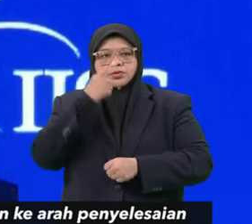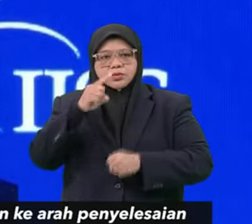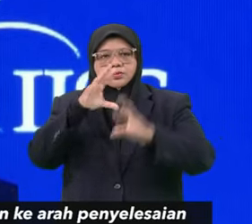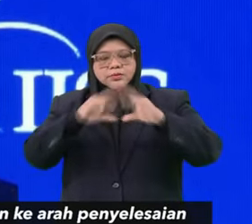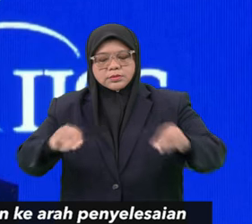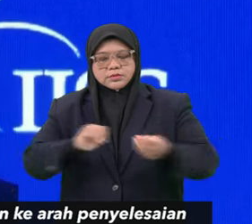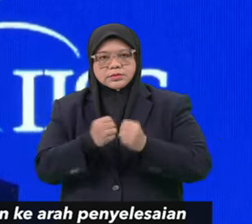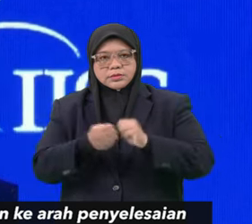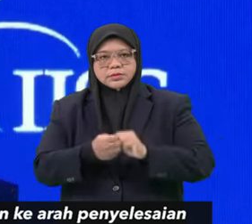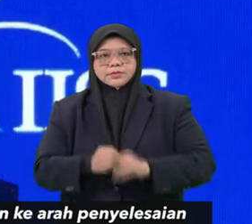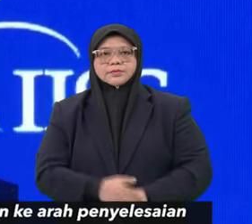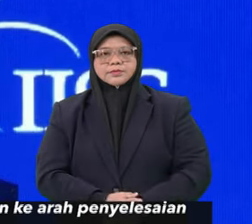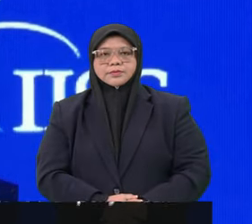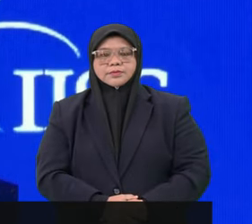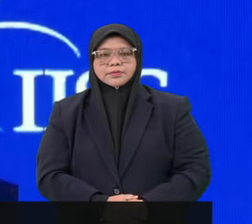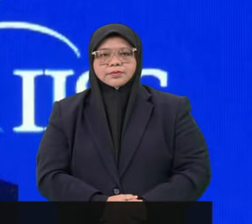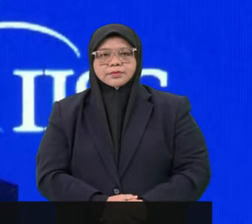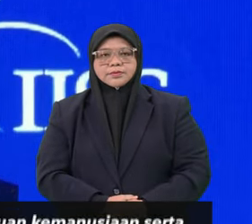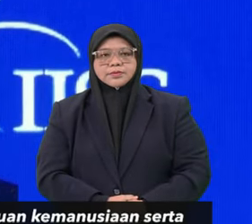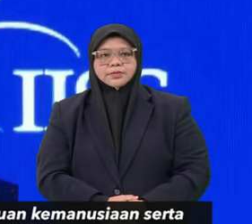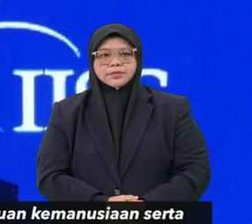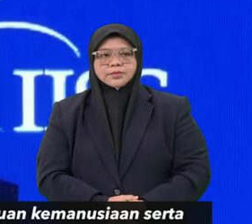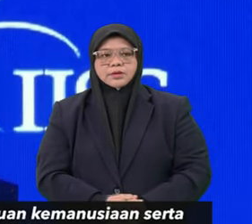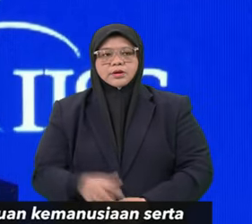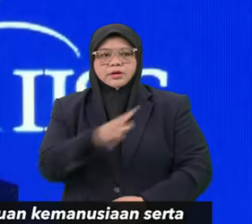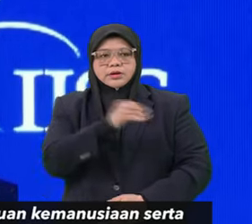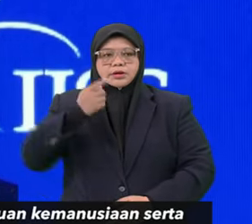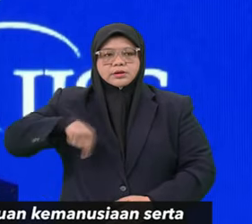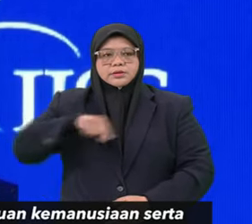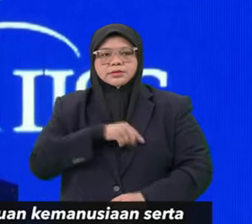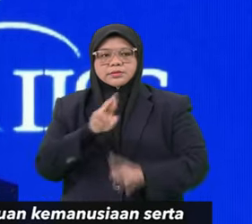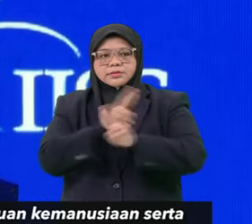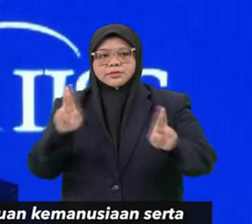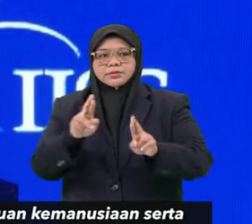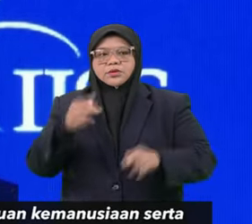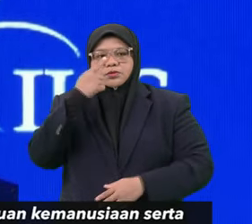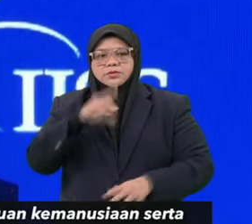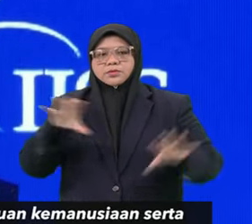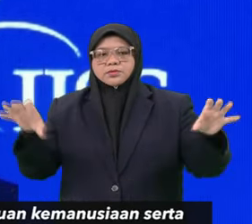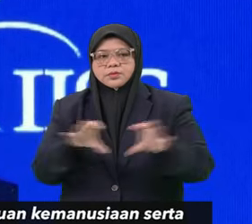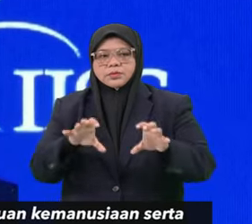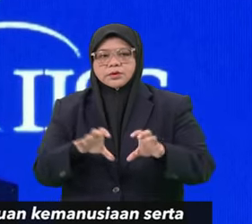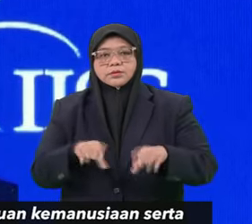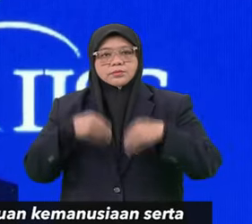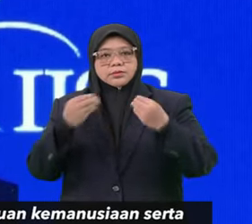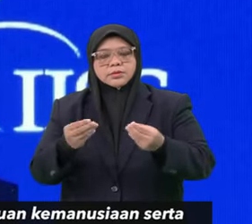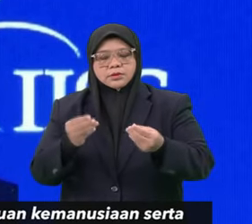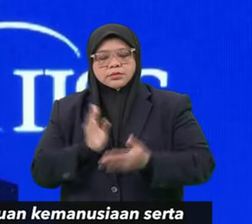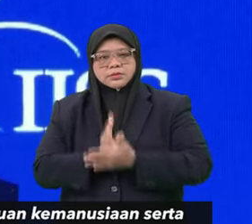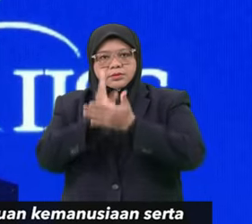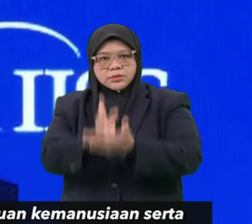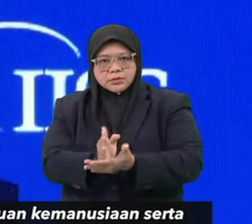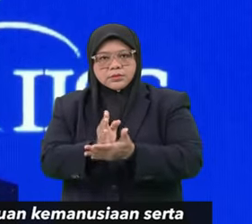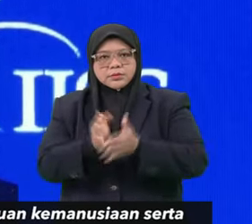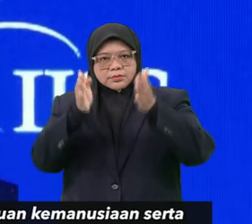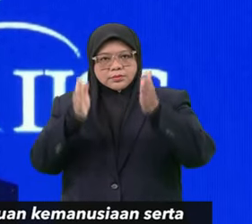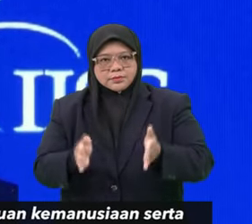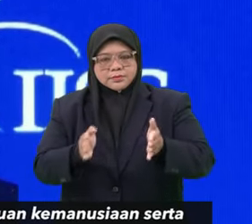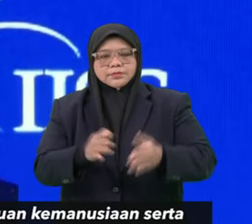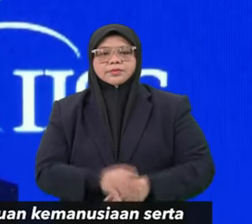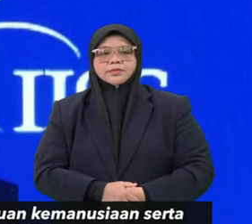solution. In the meantime, we are prepared to do whatever we can to provide humanitarian